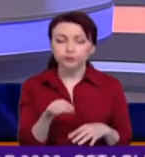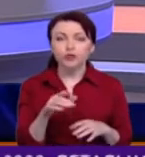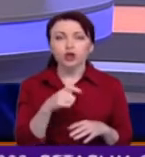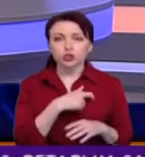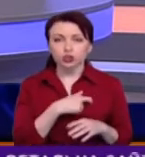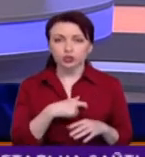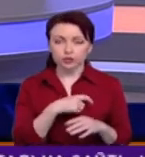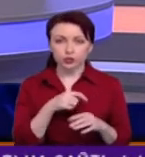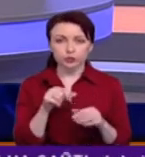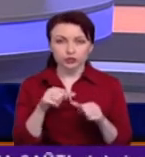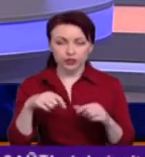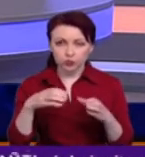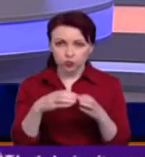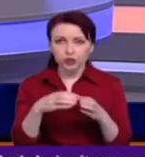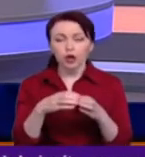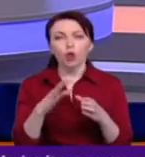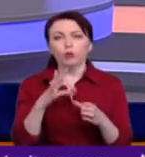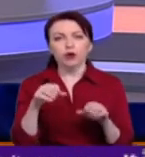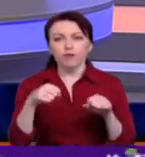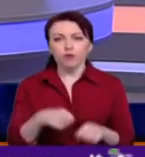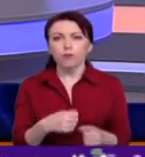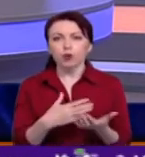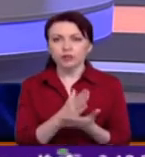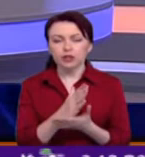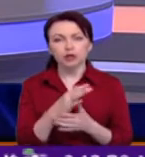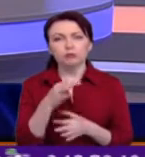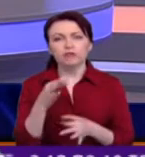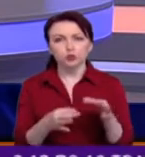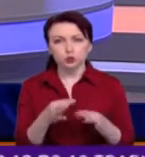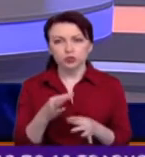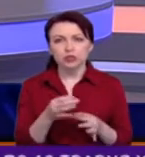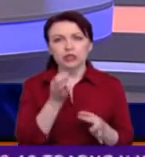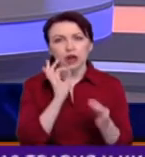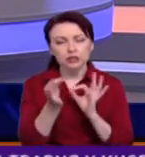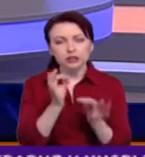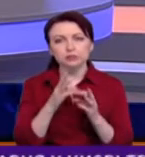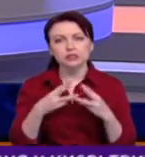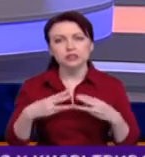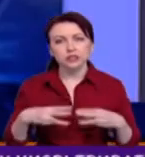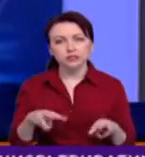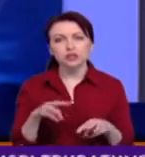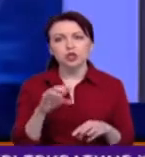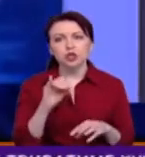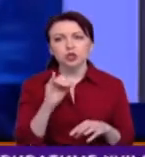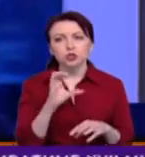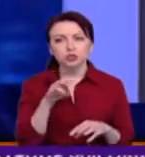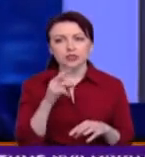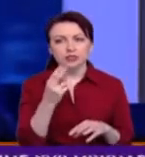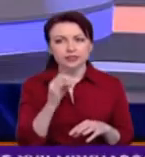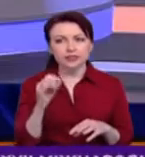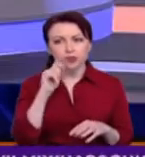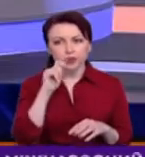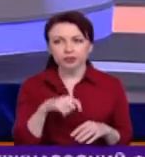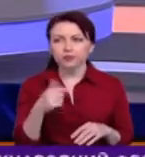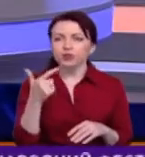з питань правової політики та правосуддя, радника міністра юстиції України. Пане Ігоре, добрий вечір. І